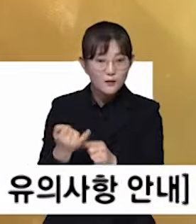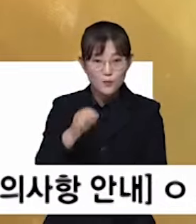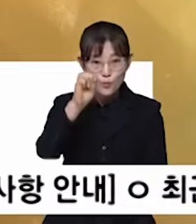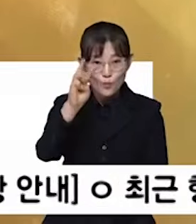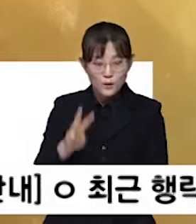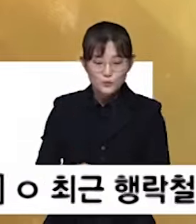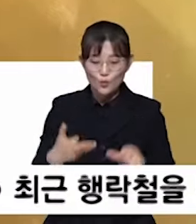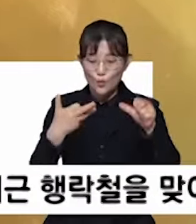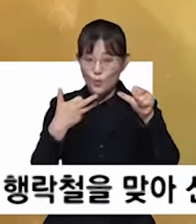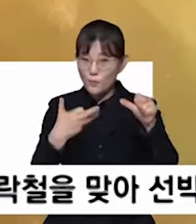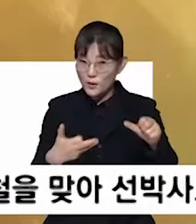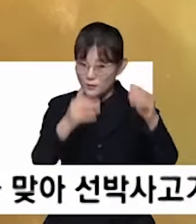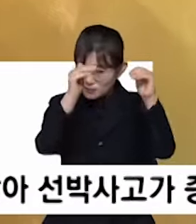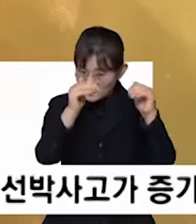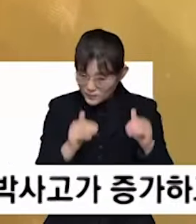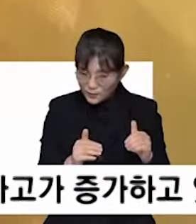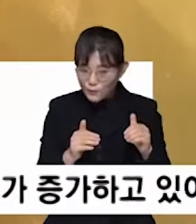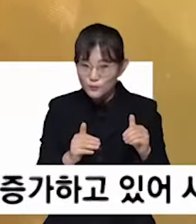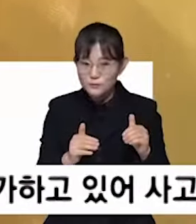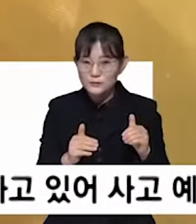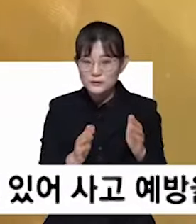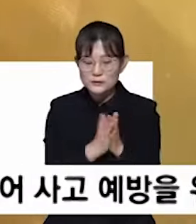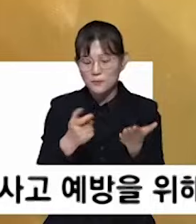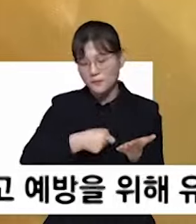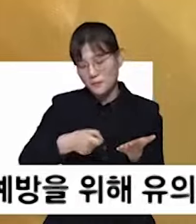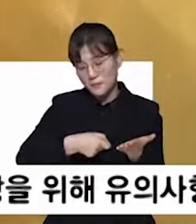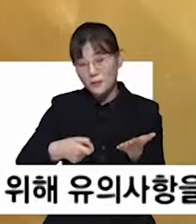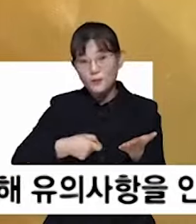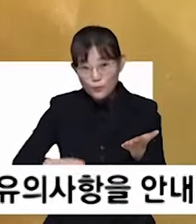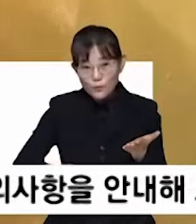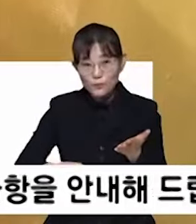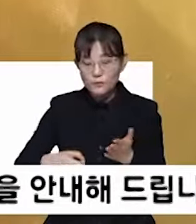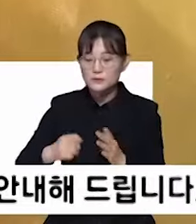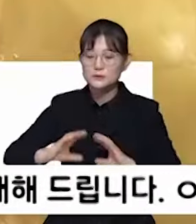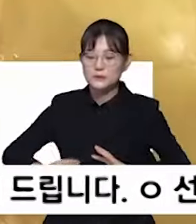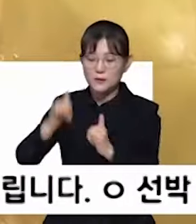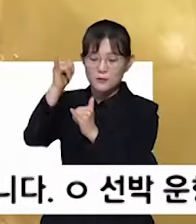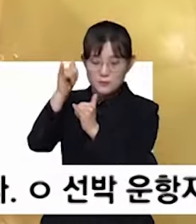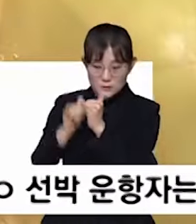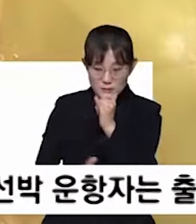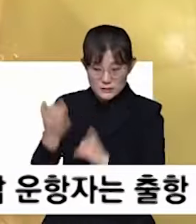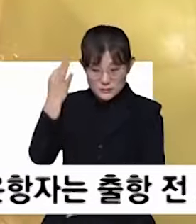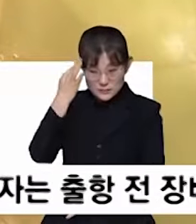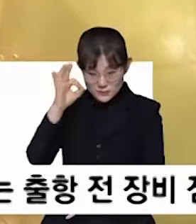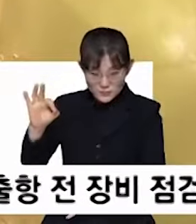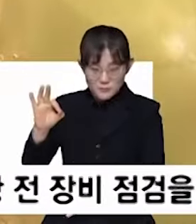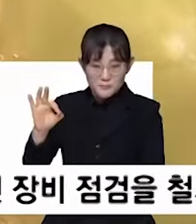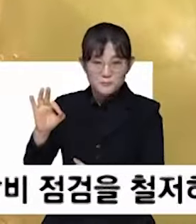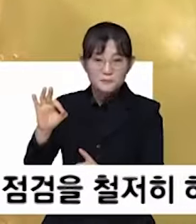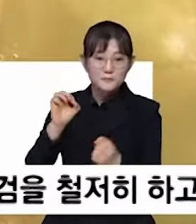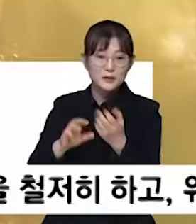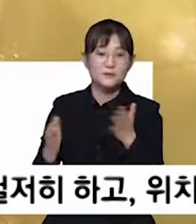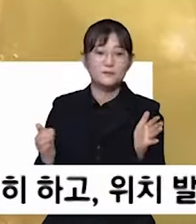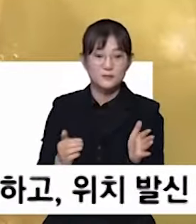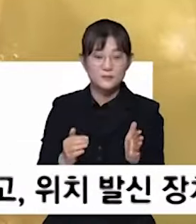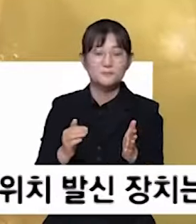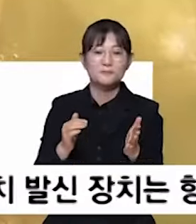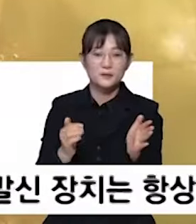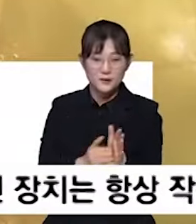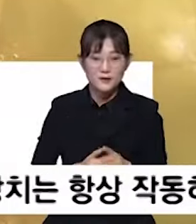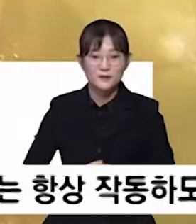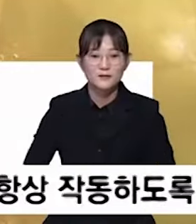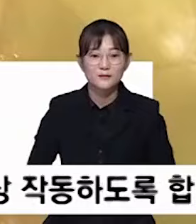핵심에 놓았다라는 점 때문에 그리고 그것이 세계사적인 응답을 받았다라는 역사에서 소수자로 배제된